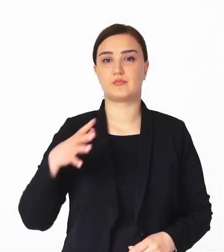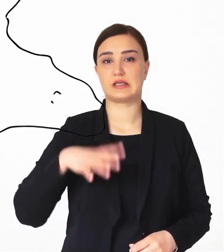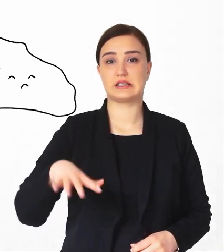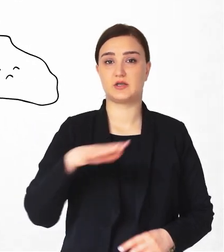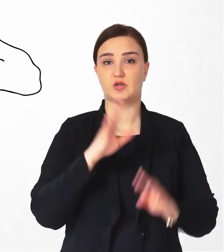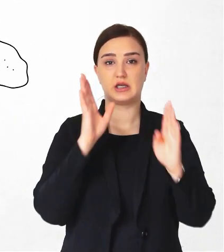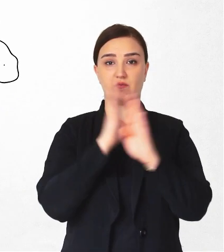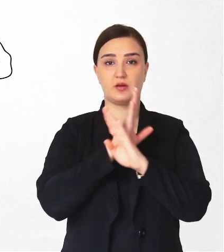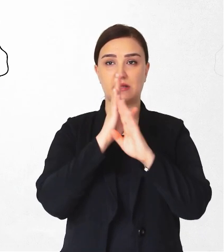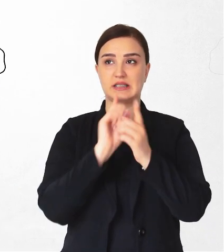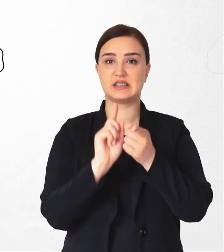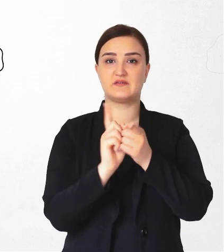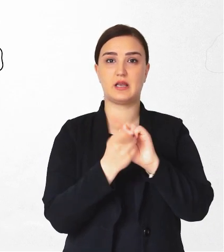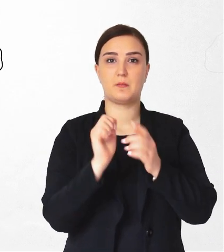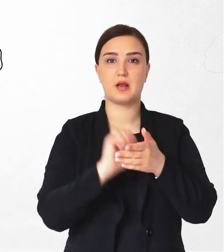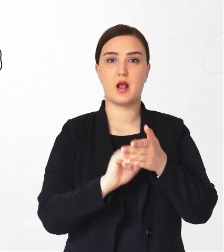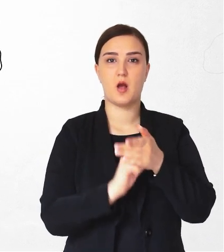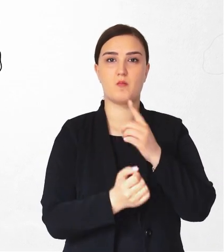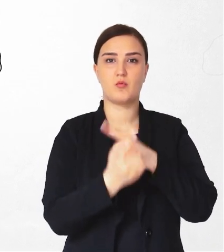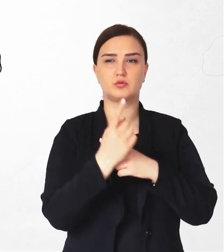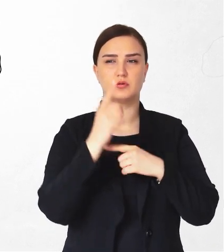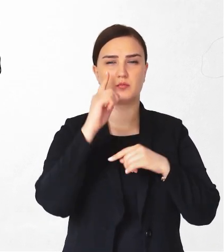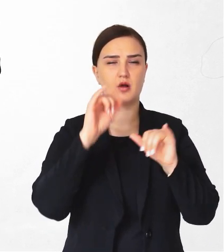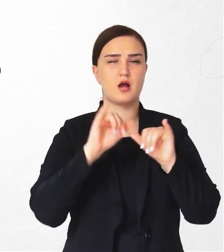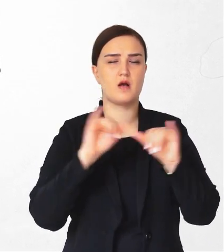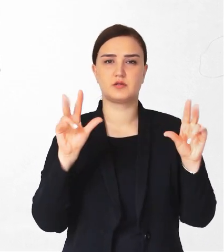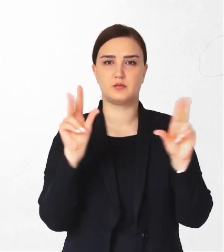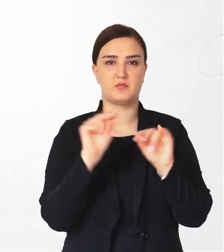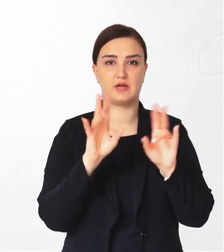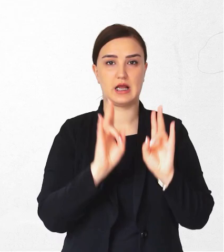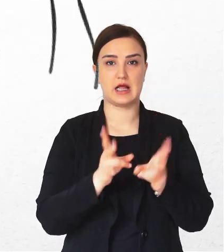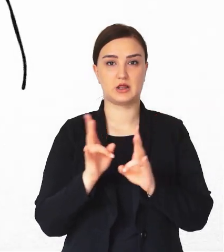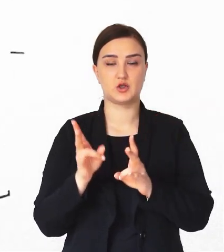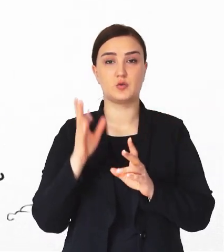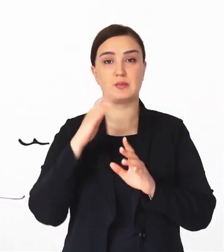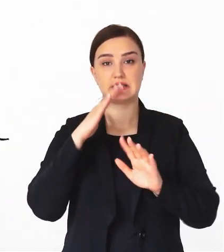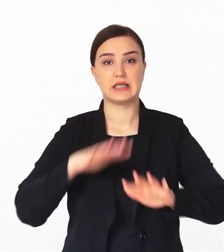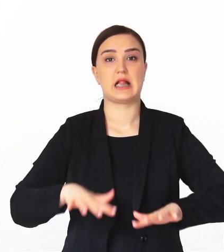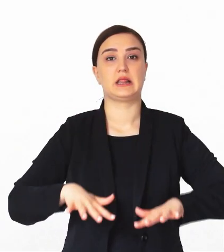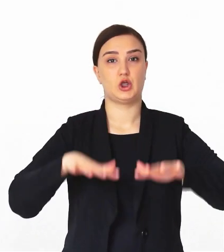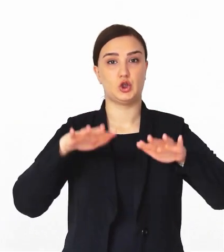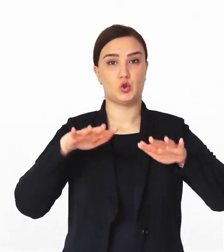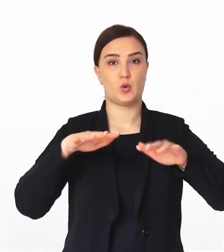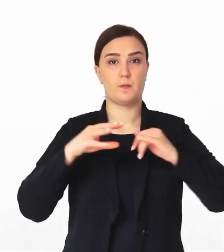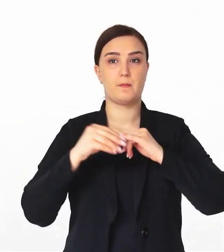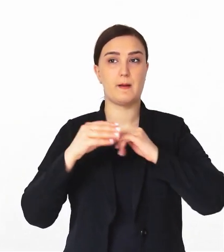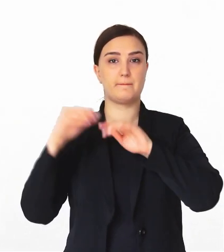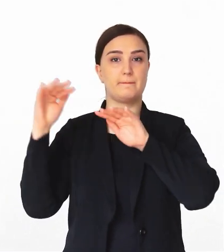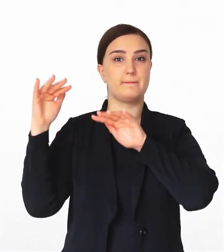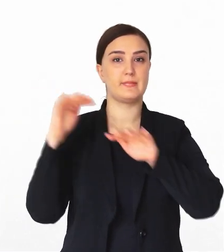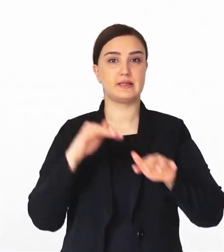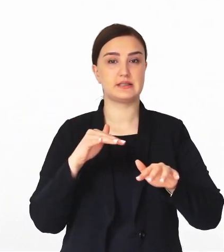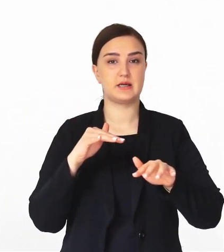Gürcistanda iqlim dəyişikliyi nəticəsində yaranan ən çox rast gəlinən fəlakətləri bunlardır. Daşqın, torpaq